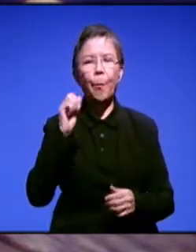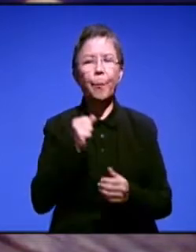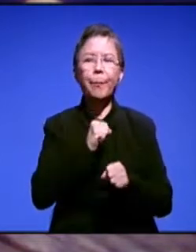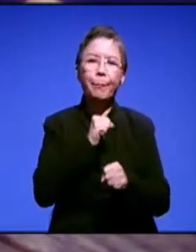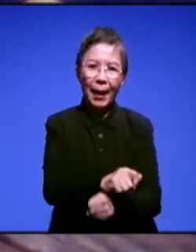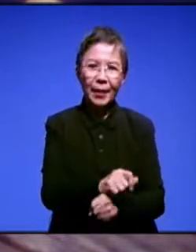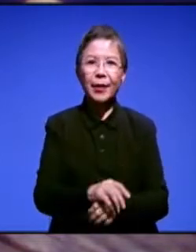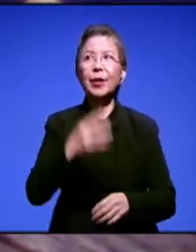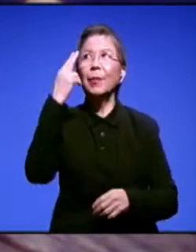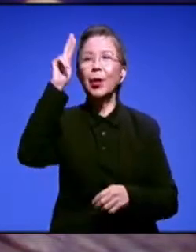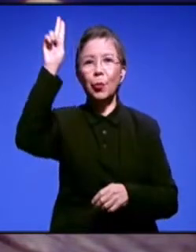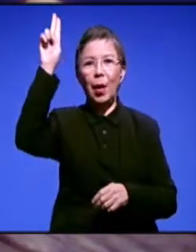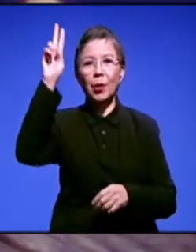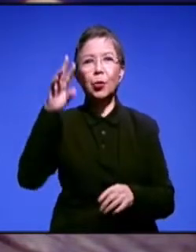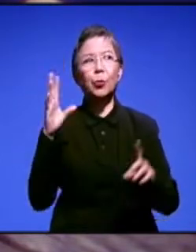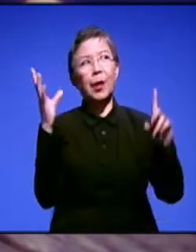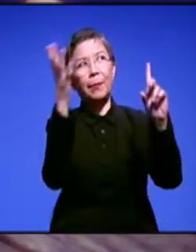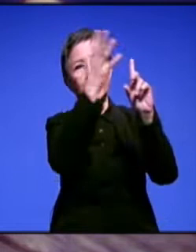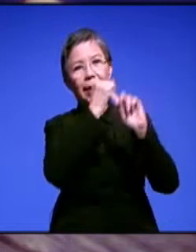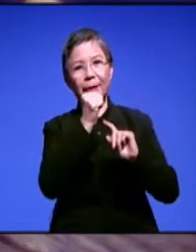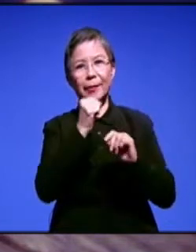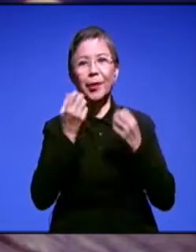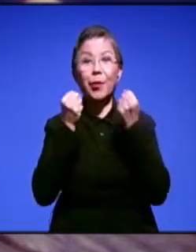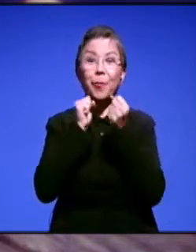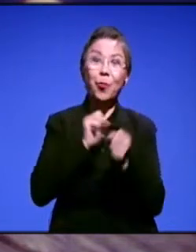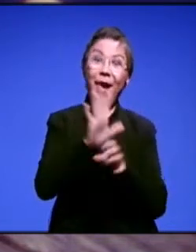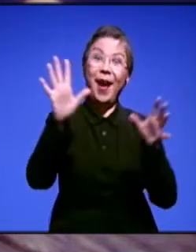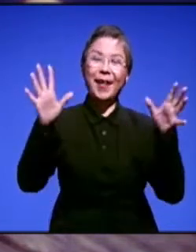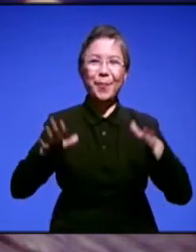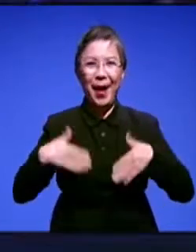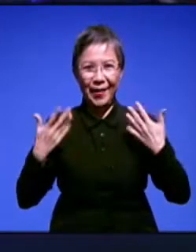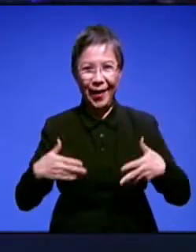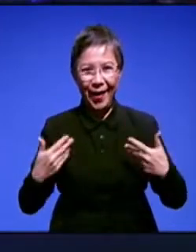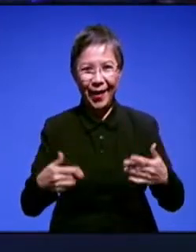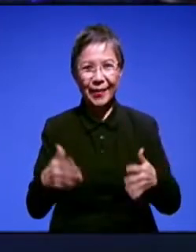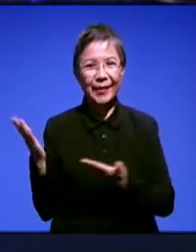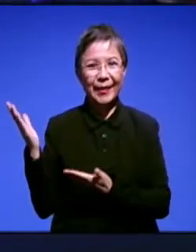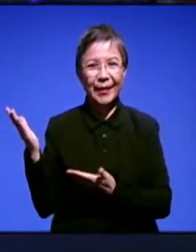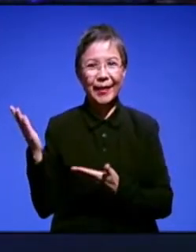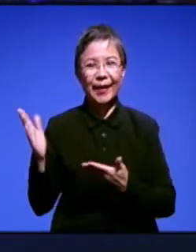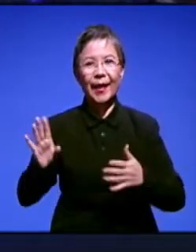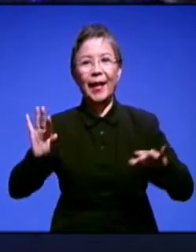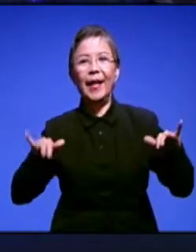Pencipta untuk mencapai kemuliaan serta kebahagiaan.